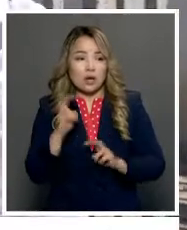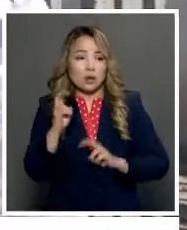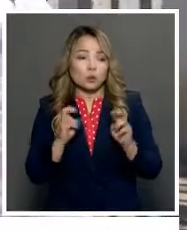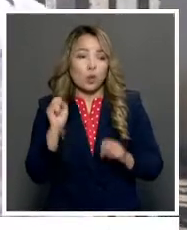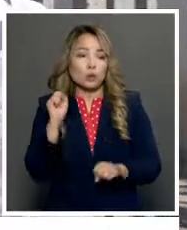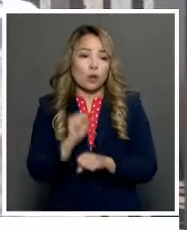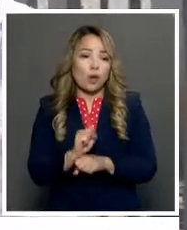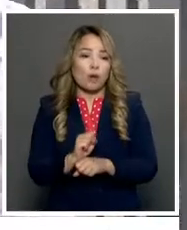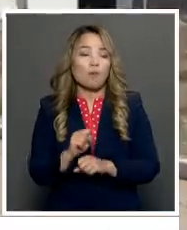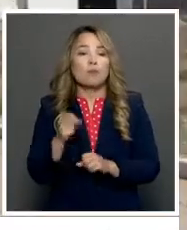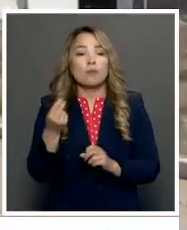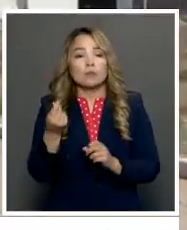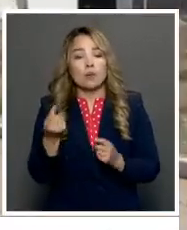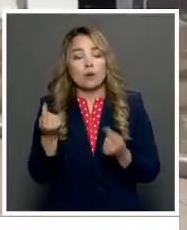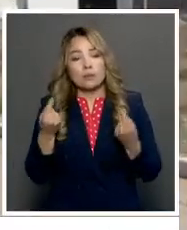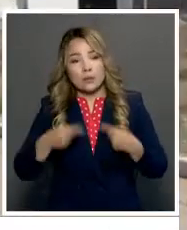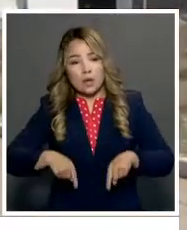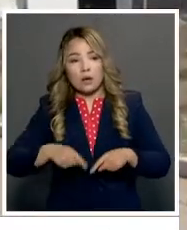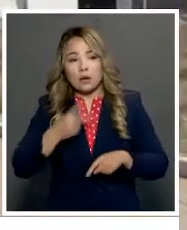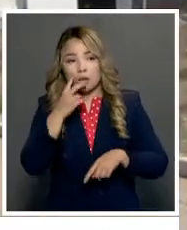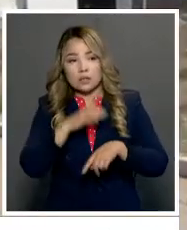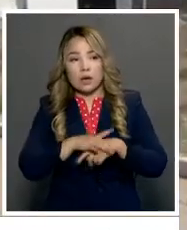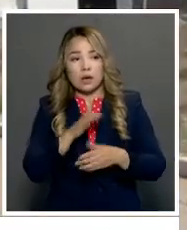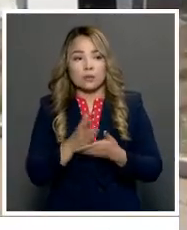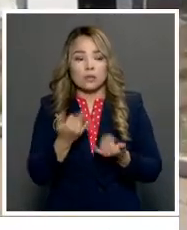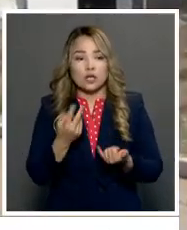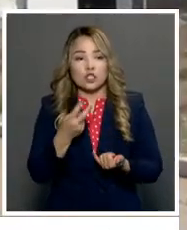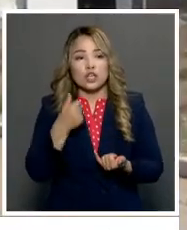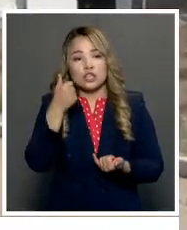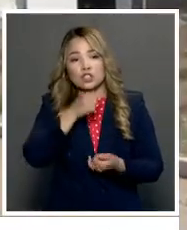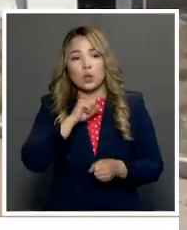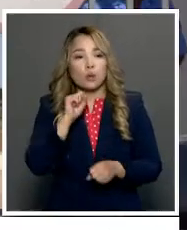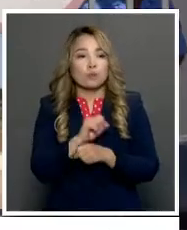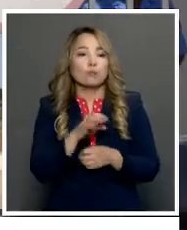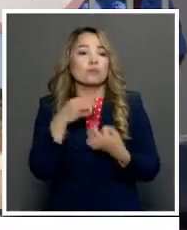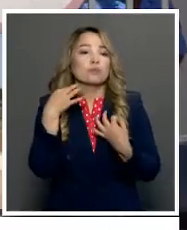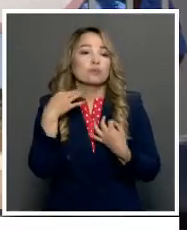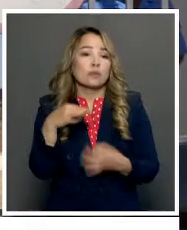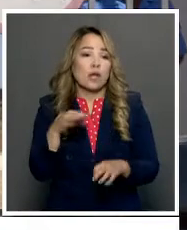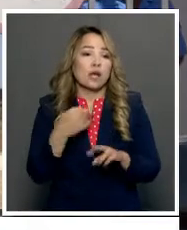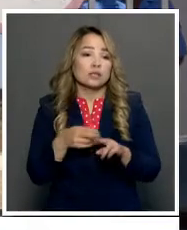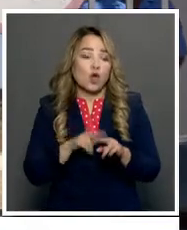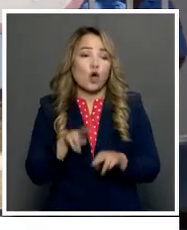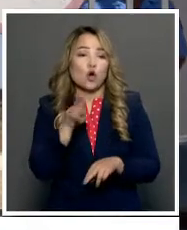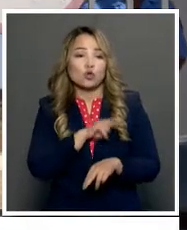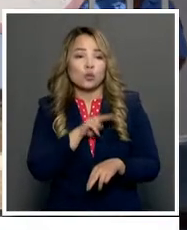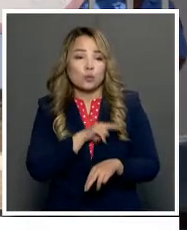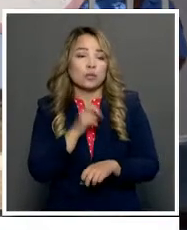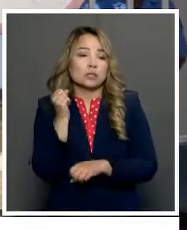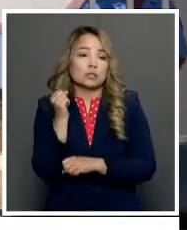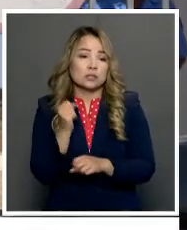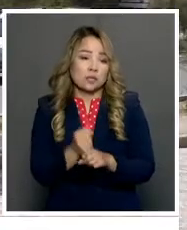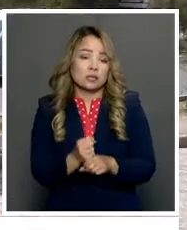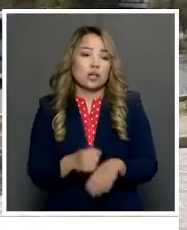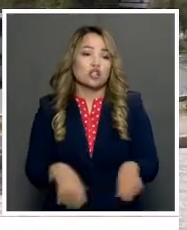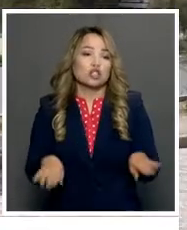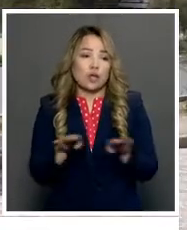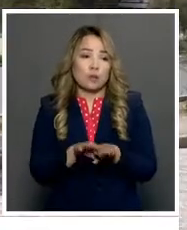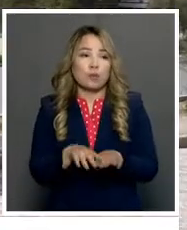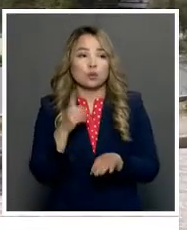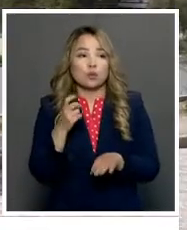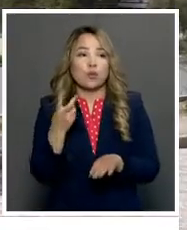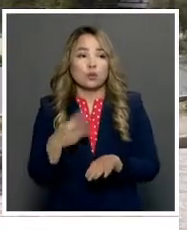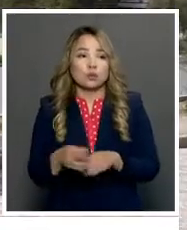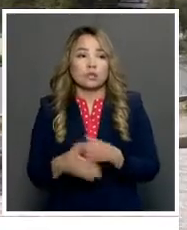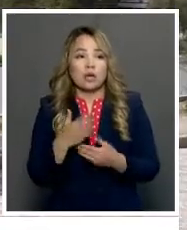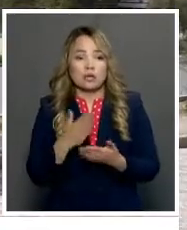тоқтап, банкрот боп қалған. Заводтың тоқтағанына 2 жыл болды. Ірі өндіріс ошағының жабылуы жұмысшыларға оңай соққан жоқ. 130-ға жуық